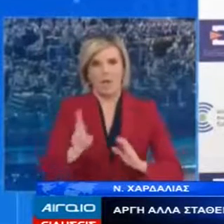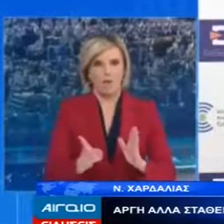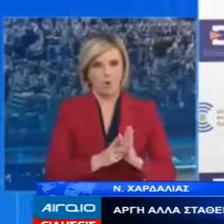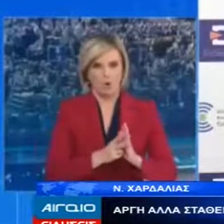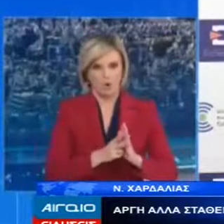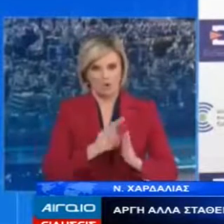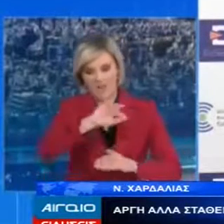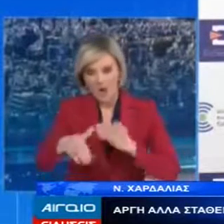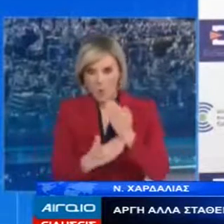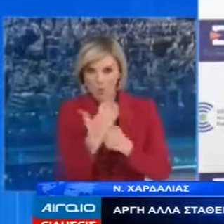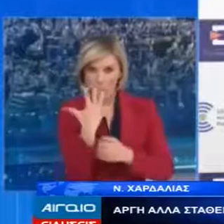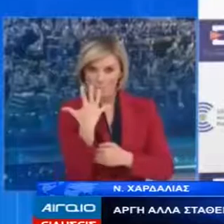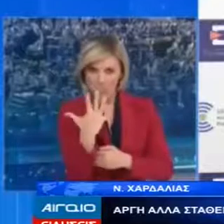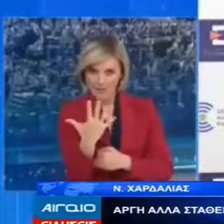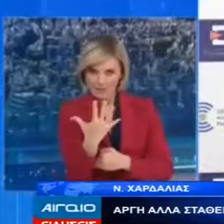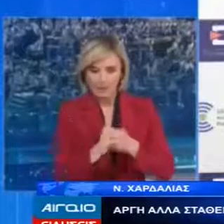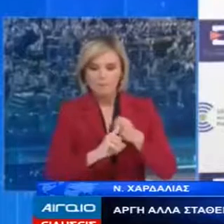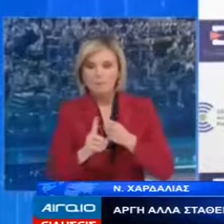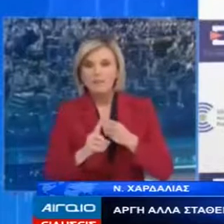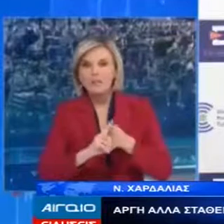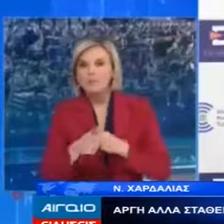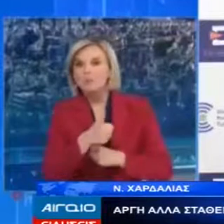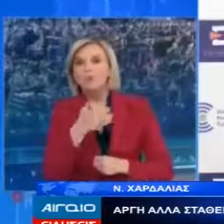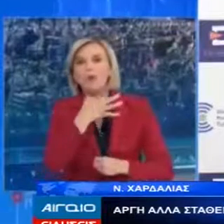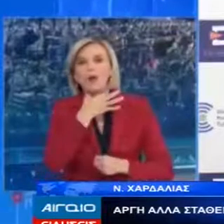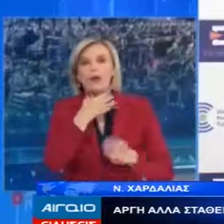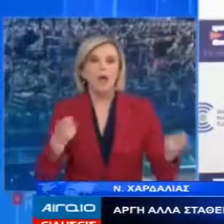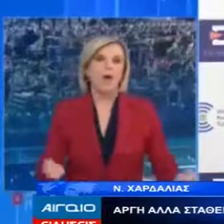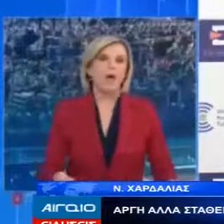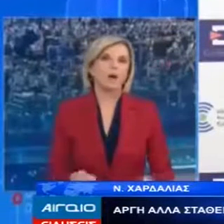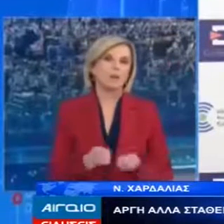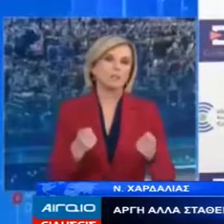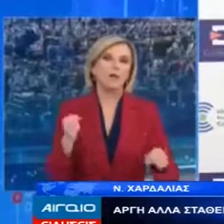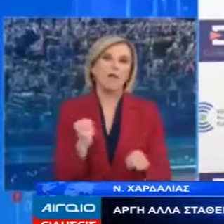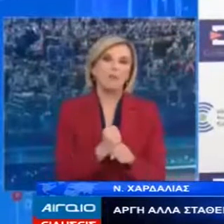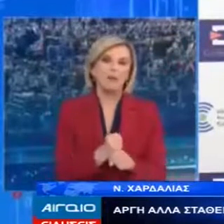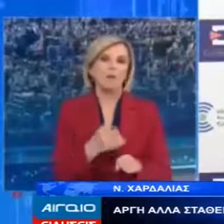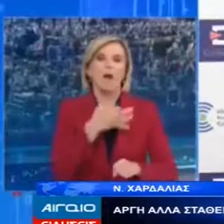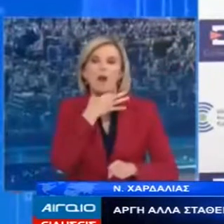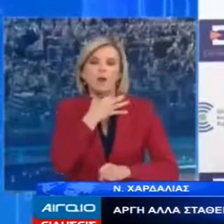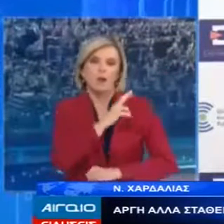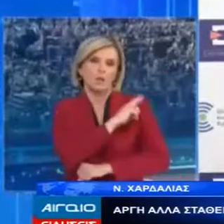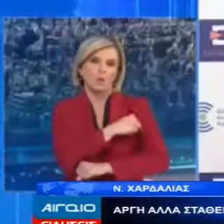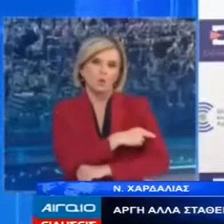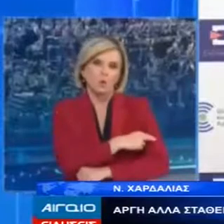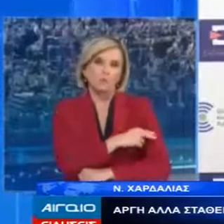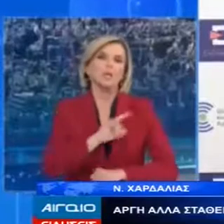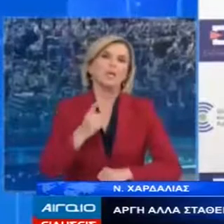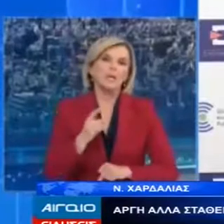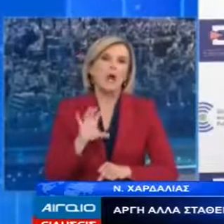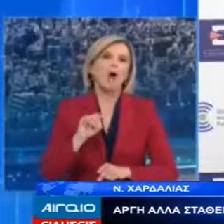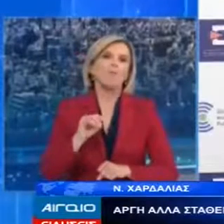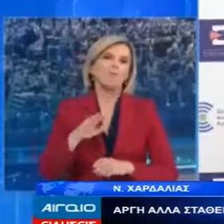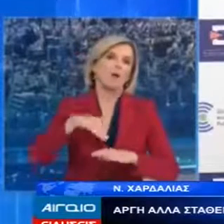μέχρι τις 5 το πρωί, η μετακίνηση επιτρέπεται αποκλειστικά και μόνο για λόγους εργασίας, υγείας και ατομικής κίνησης με